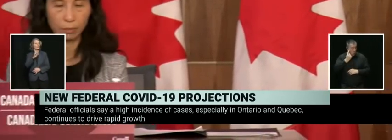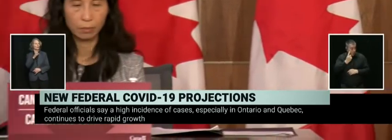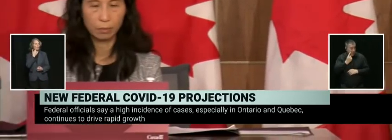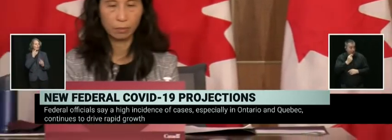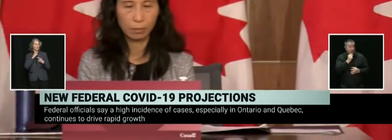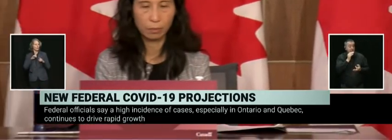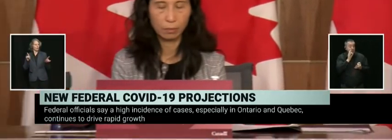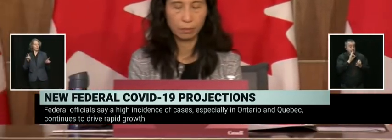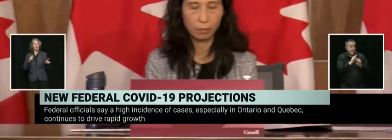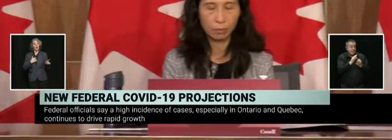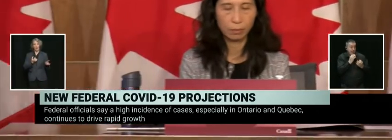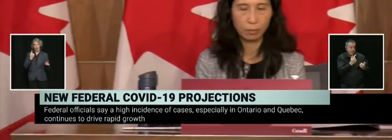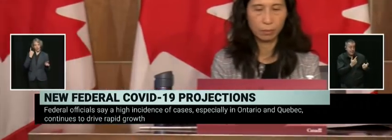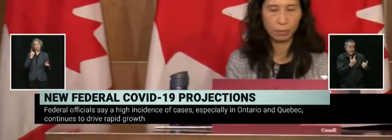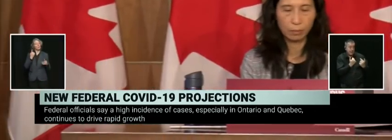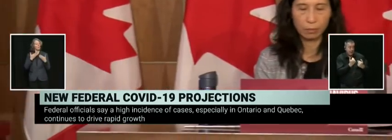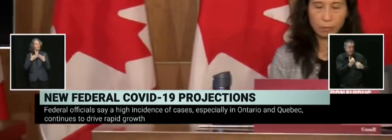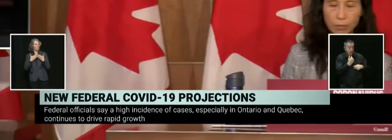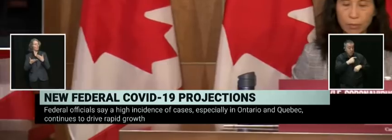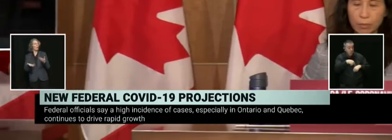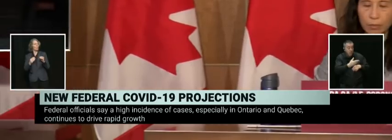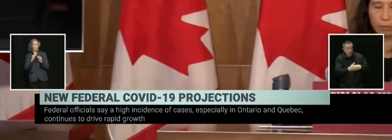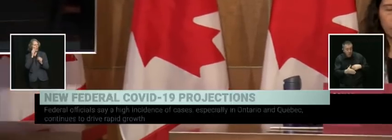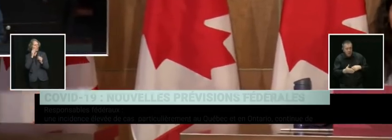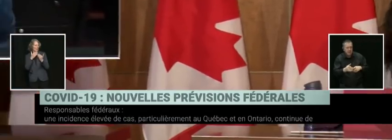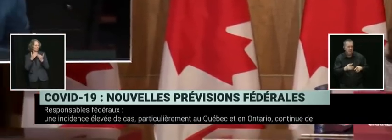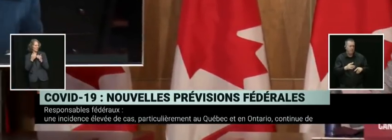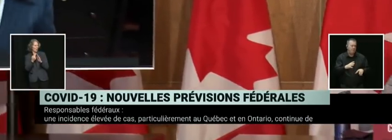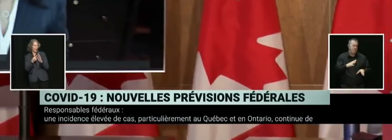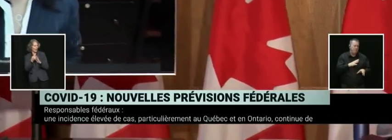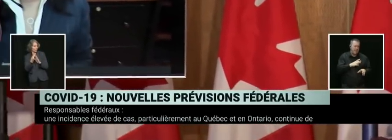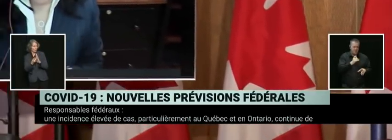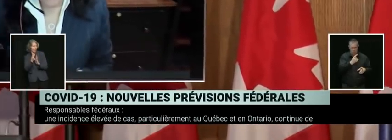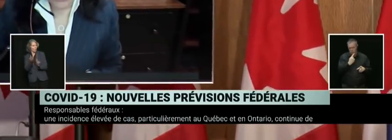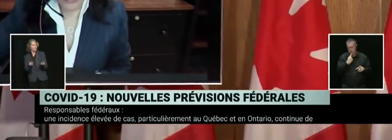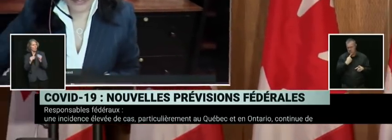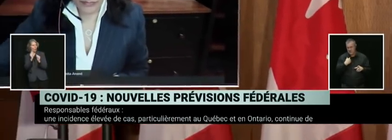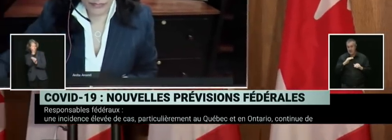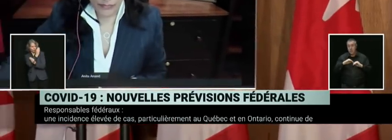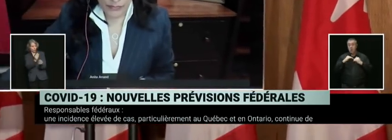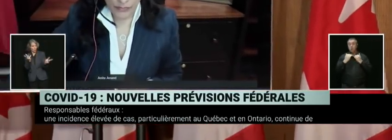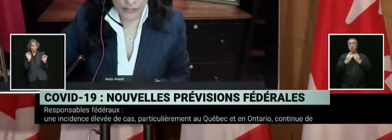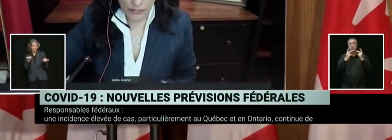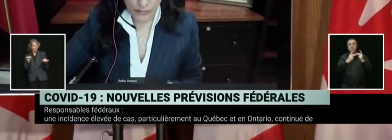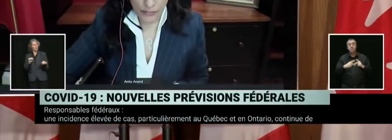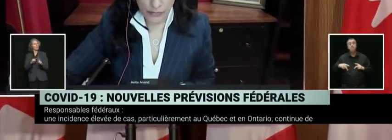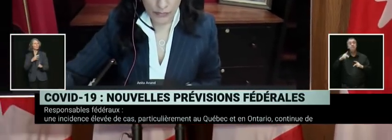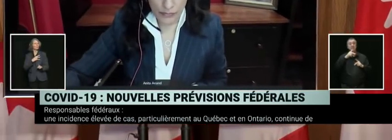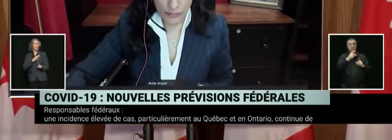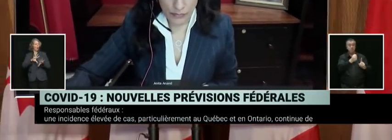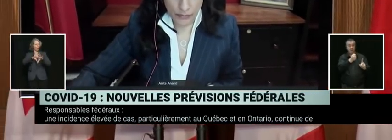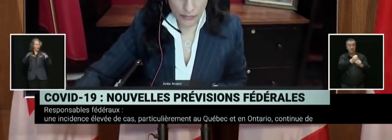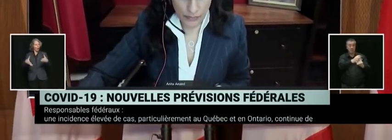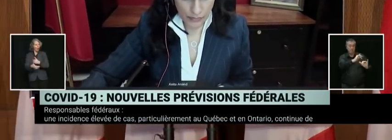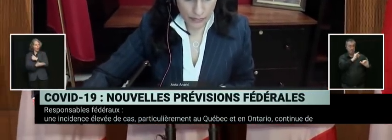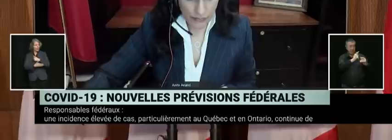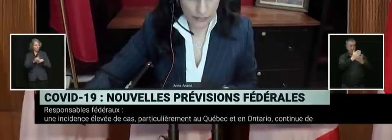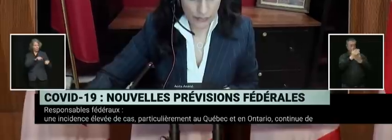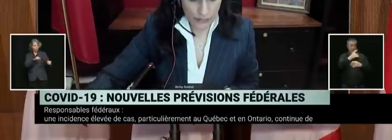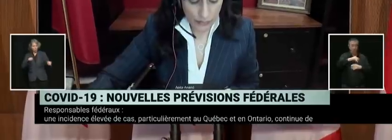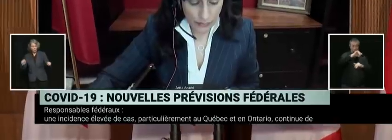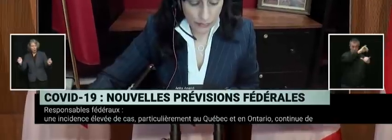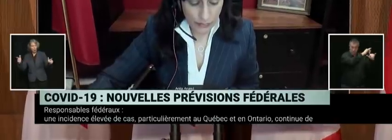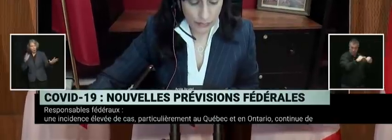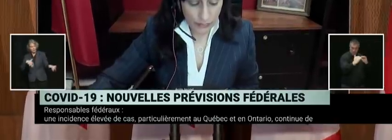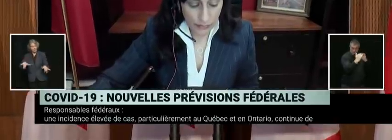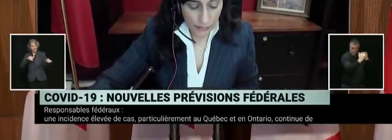est-ce que vous pouvez nous dire si tous les pays seront affectés par ces retards-là de manière égale? Autrement dit,